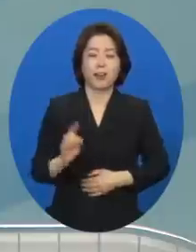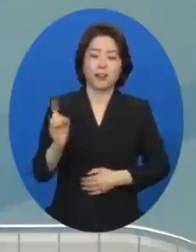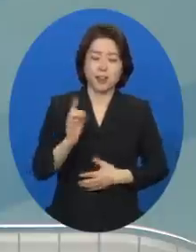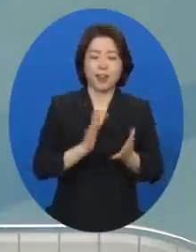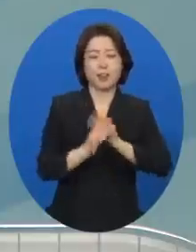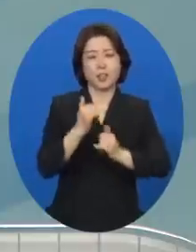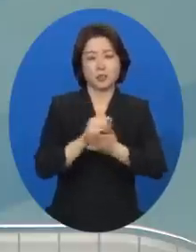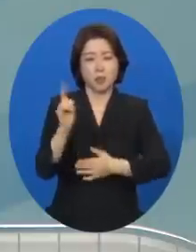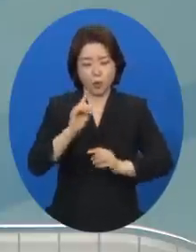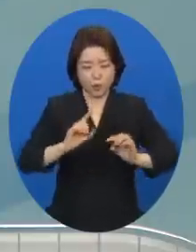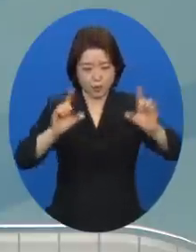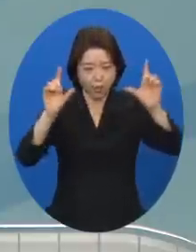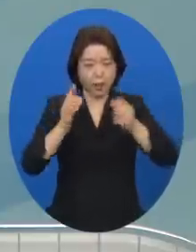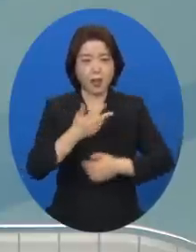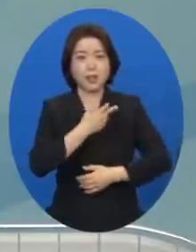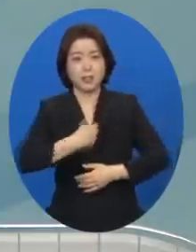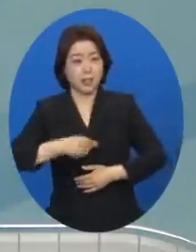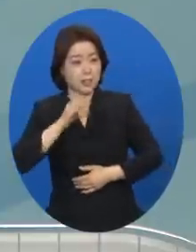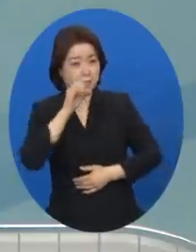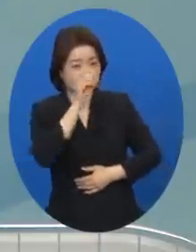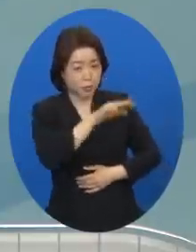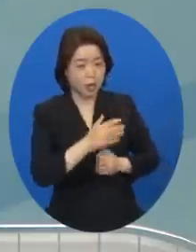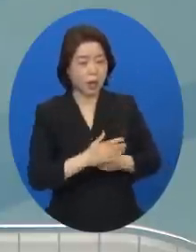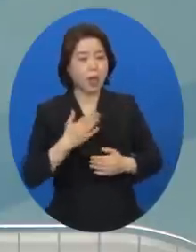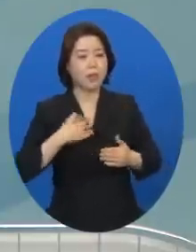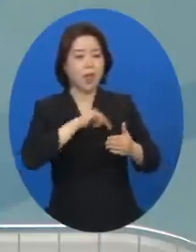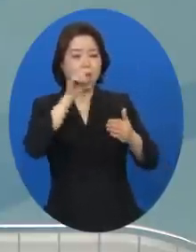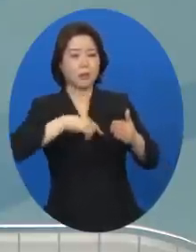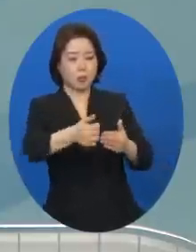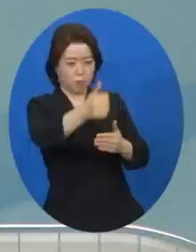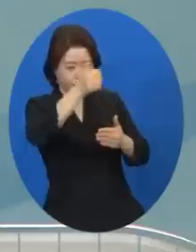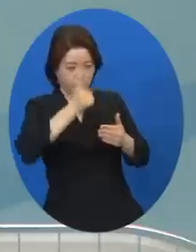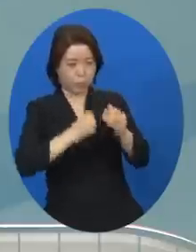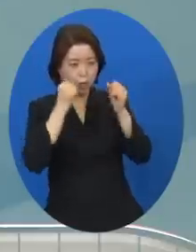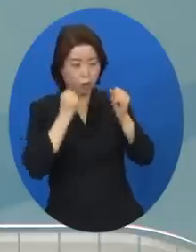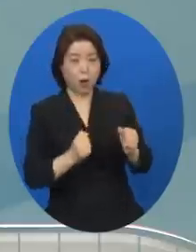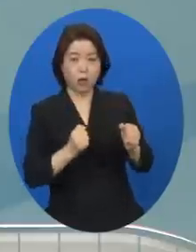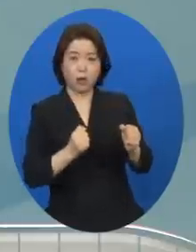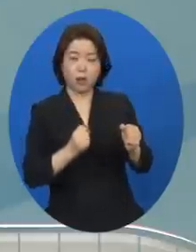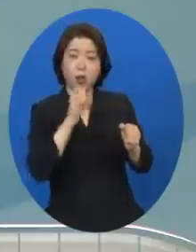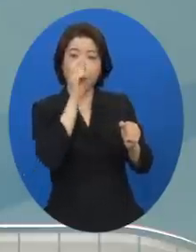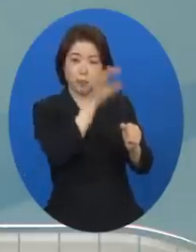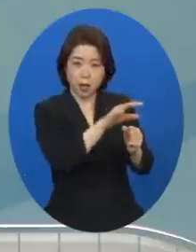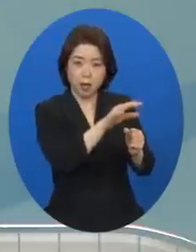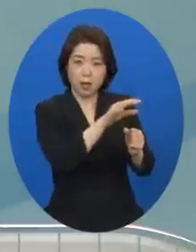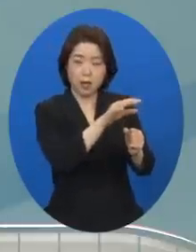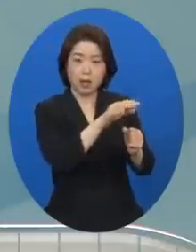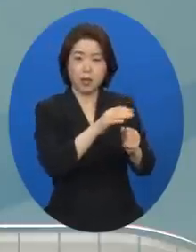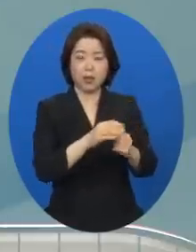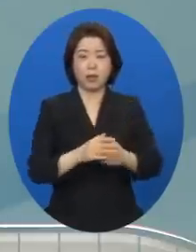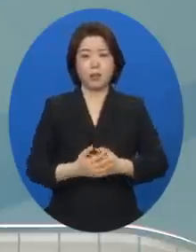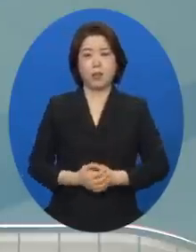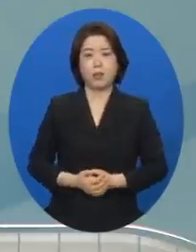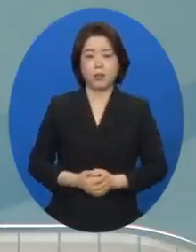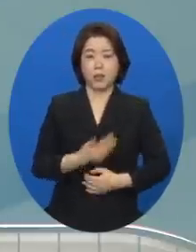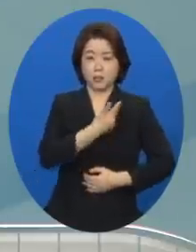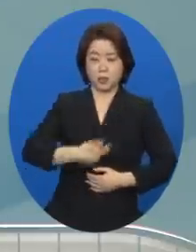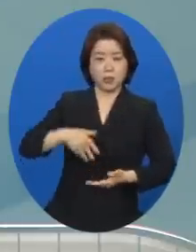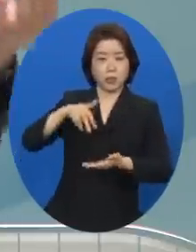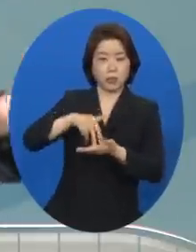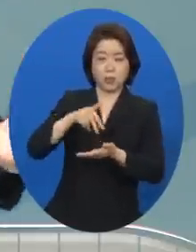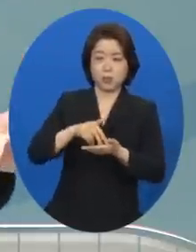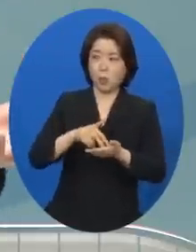제자들에게 내 안에 거하라 그렇게 말씀하셨어 내 안에 머물러 있으라 제자들로서 는